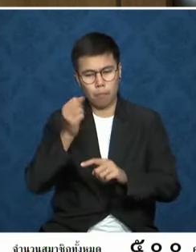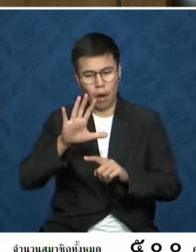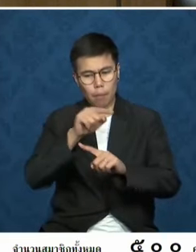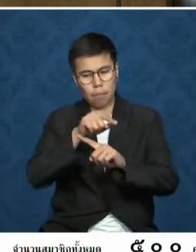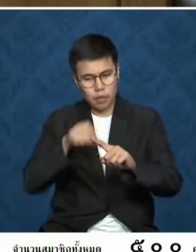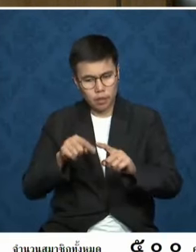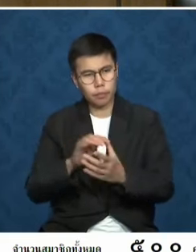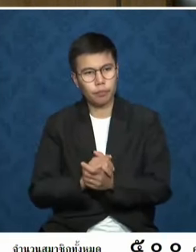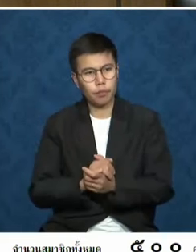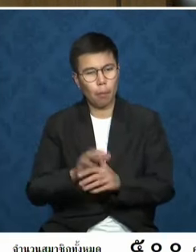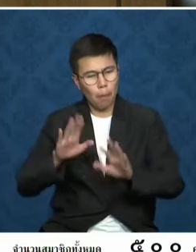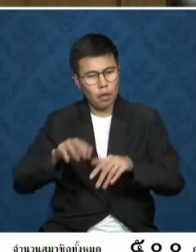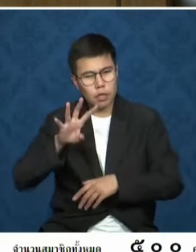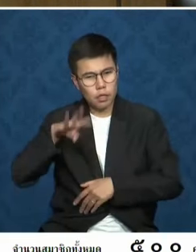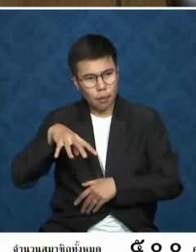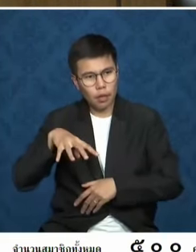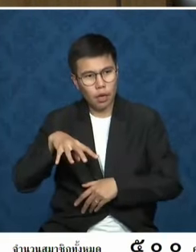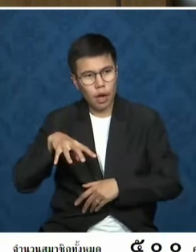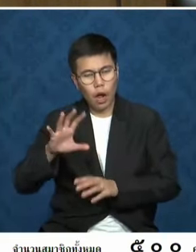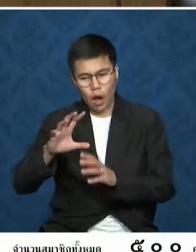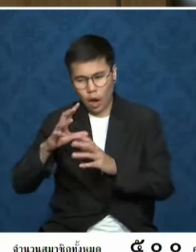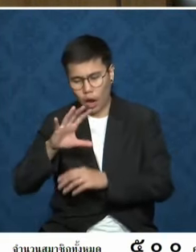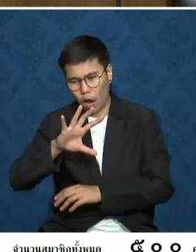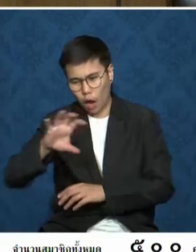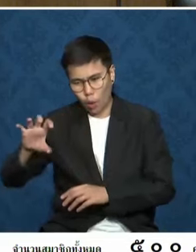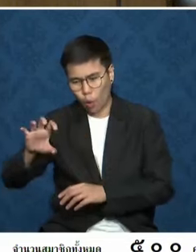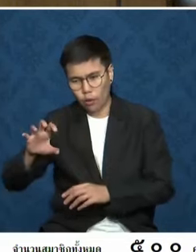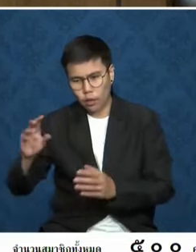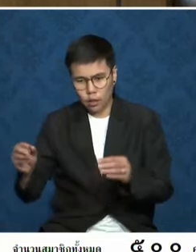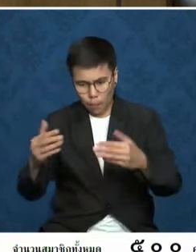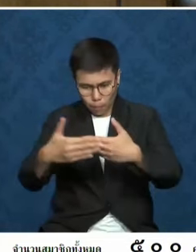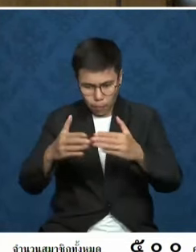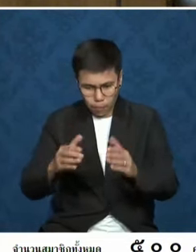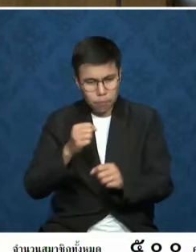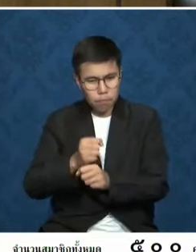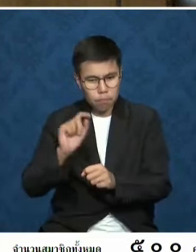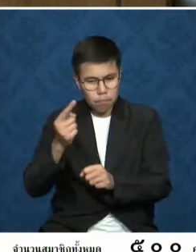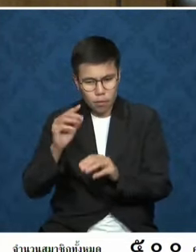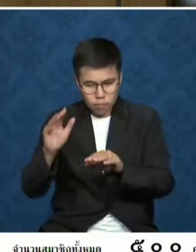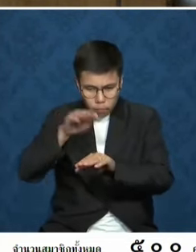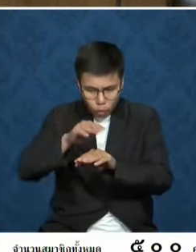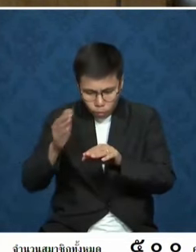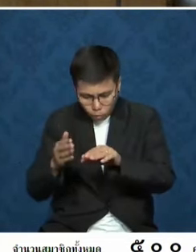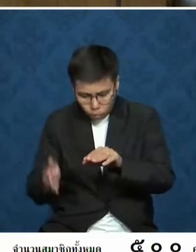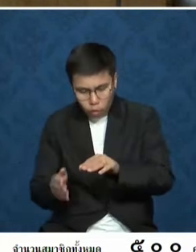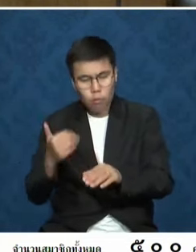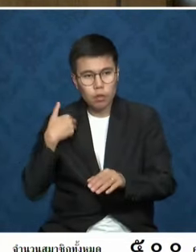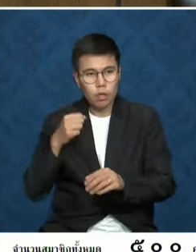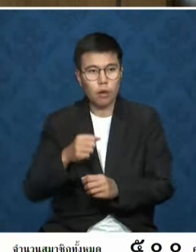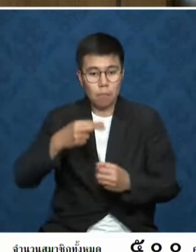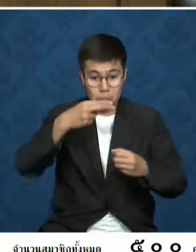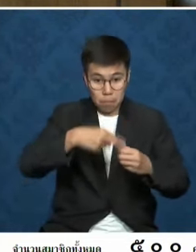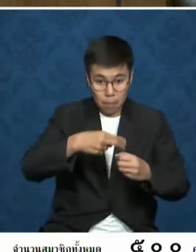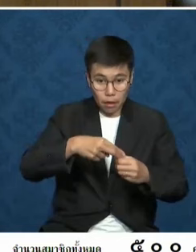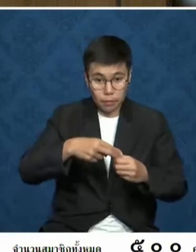000 กวชิกคประมาณสัก 4,500 กวาชินท่านเจ้ว่าส่วนประกอบของรถยนต์ทเป็รถน้มัน